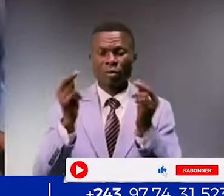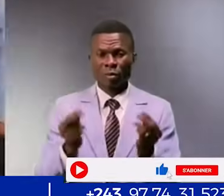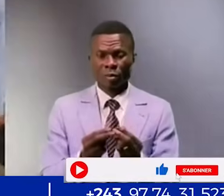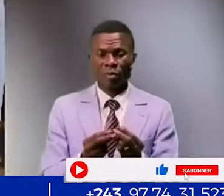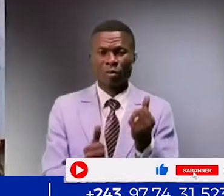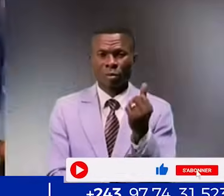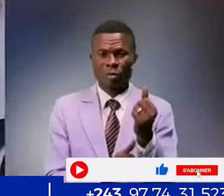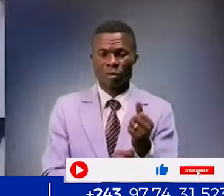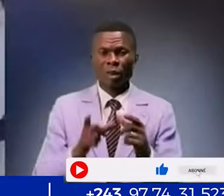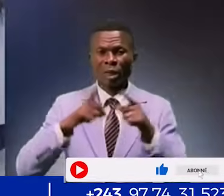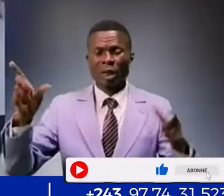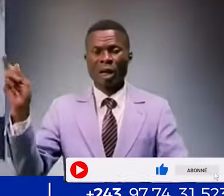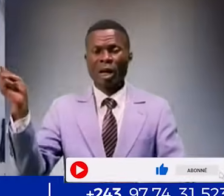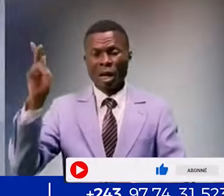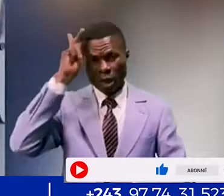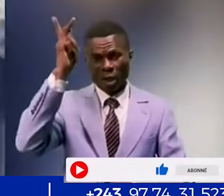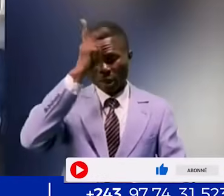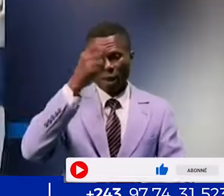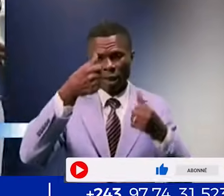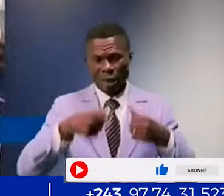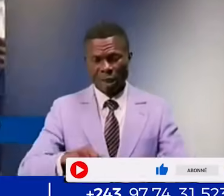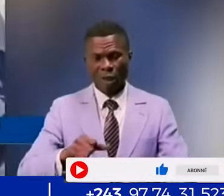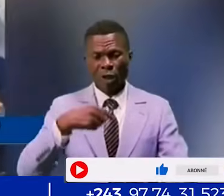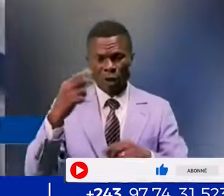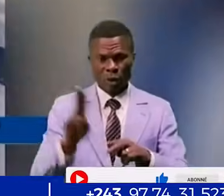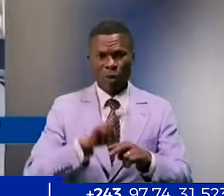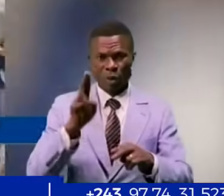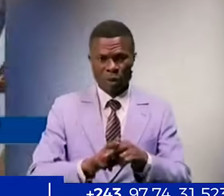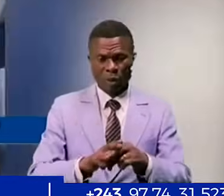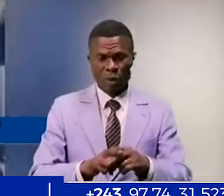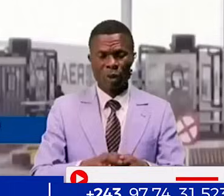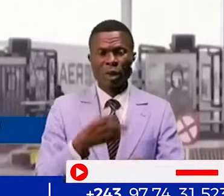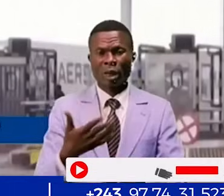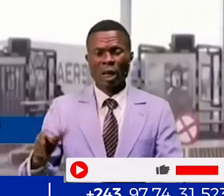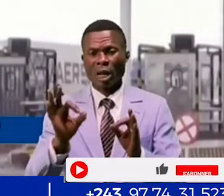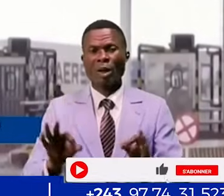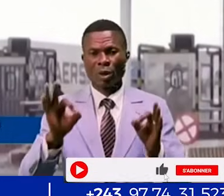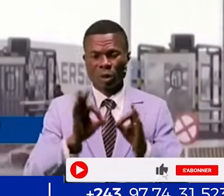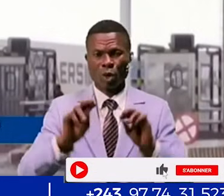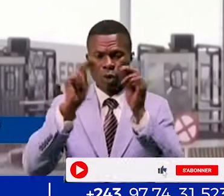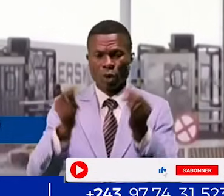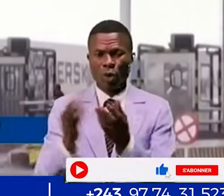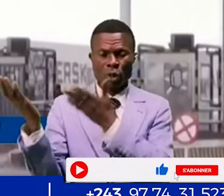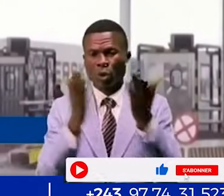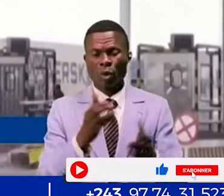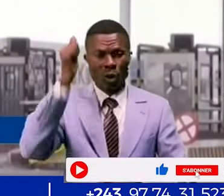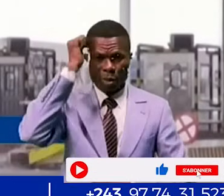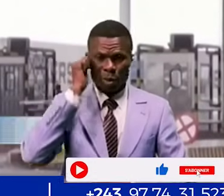annonce dans l'espace Grand Katanga restait la mise en service par l'armement national d'un réseau de transport